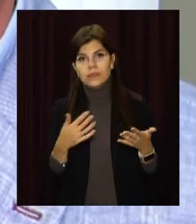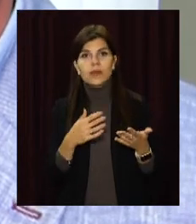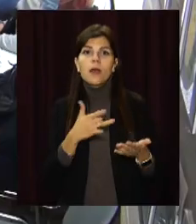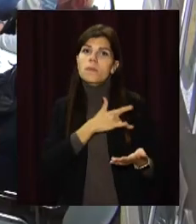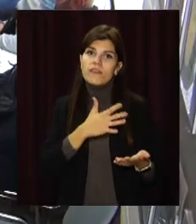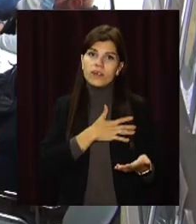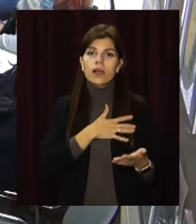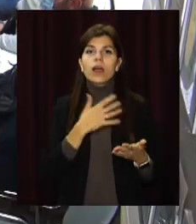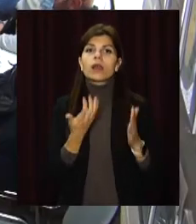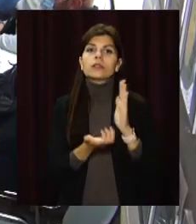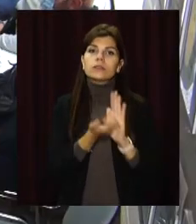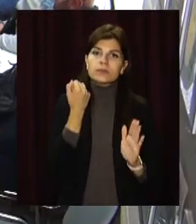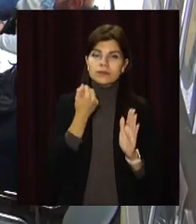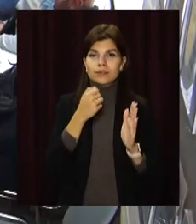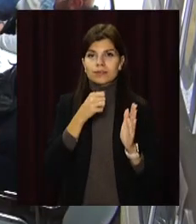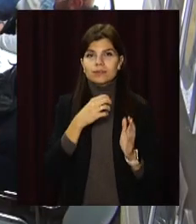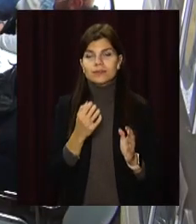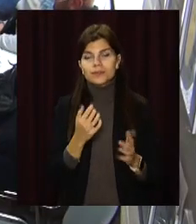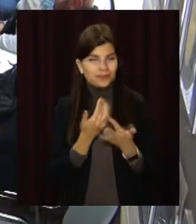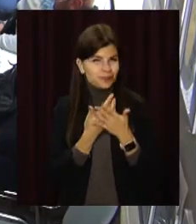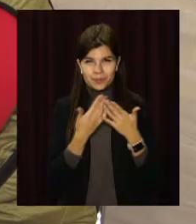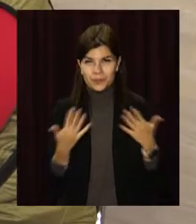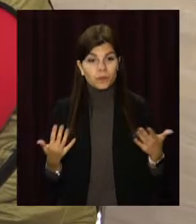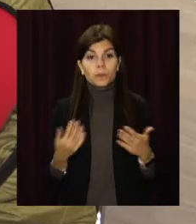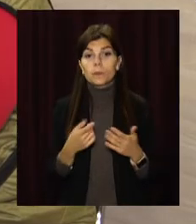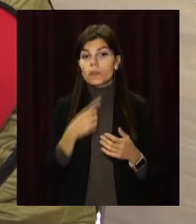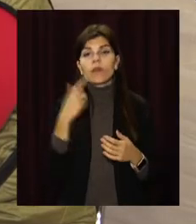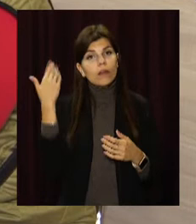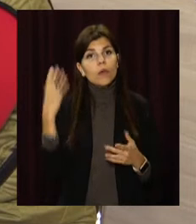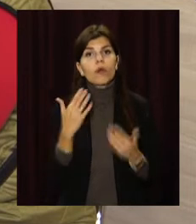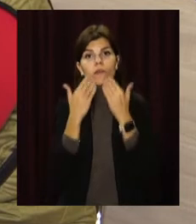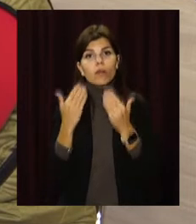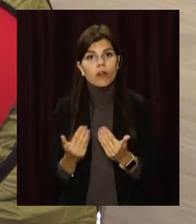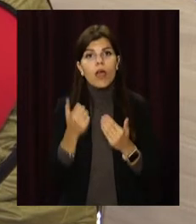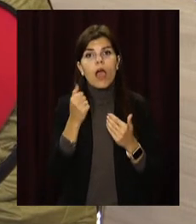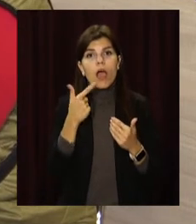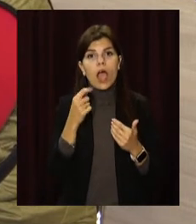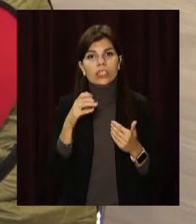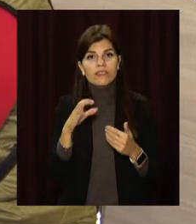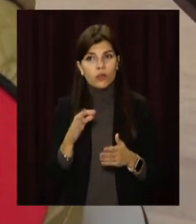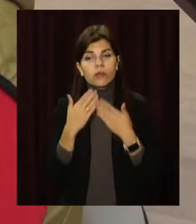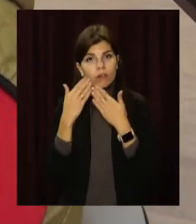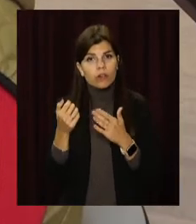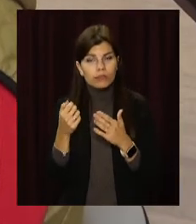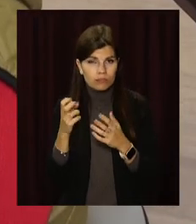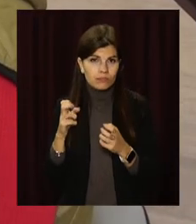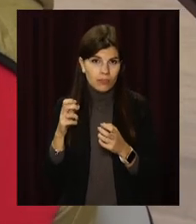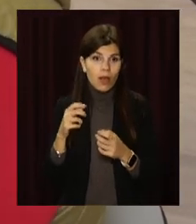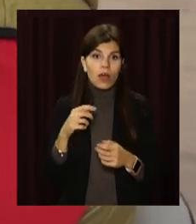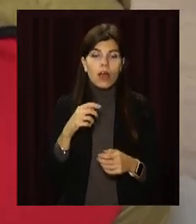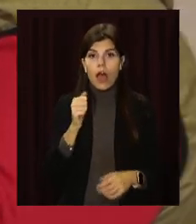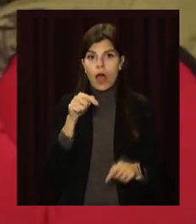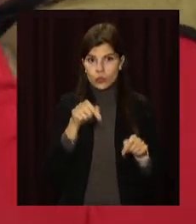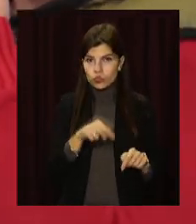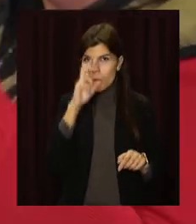з арешту. Раніше кам'янчани, щоб отримати ці послуги, зверталися до агентств з нерухомості. Впровадження консультацій на державному рівні,